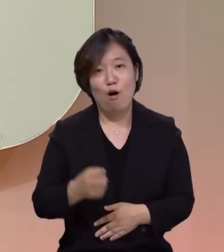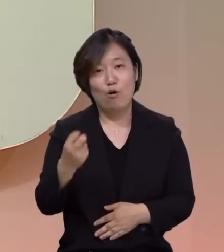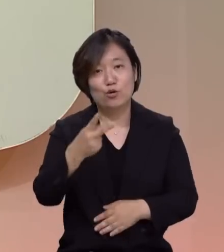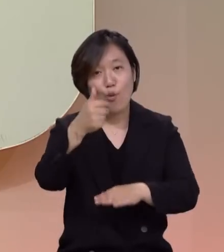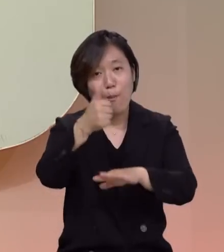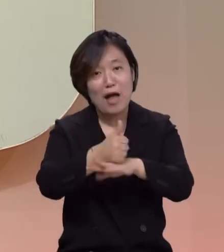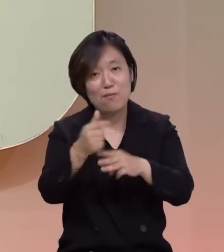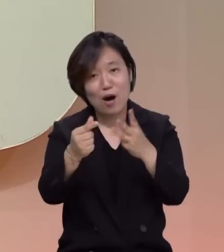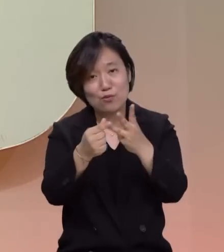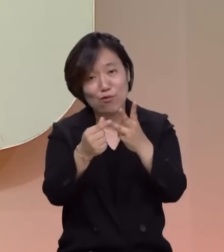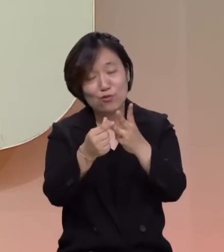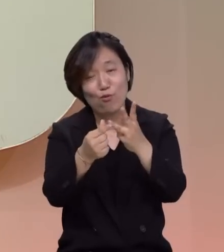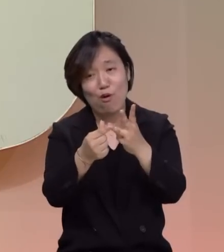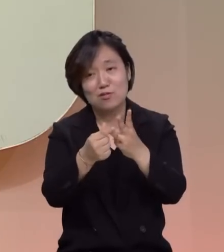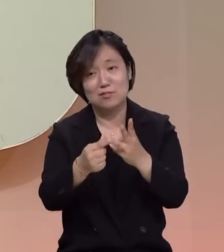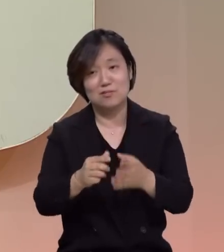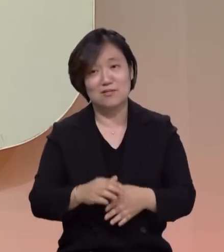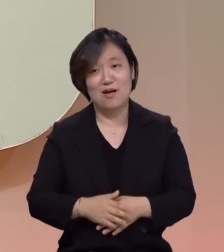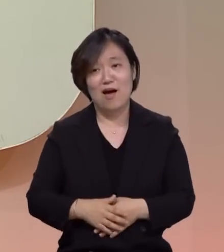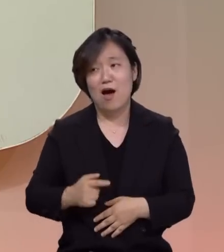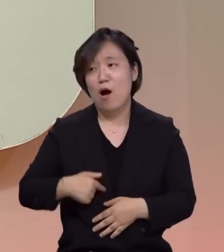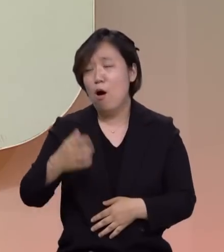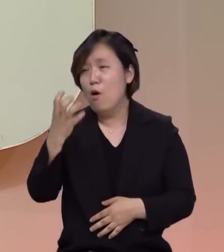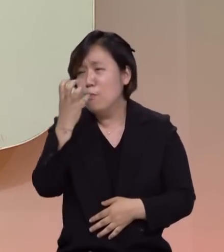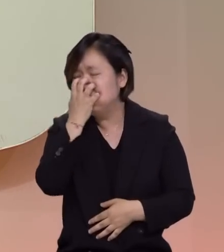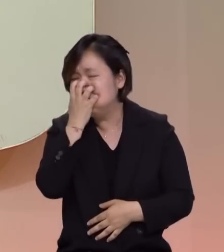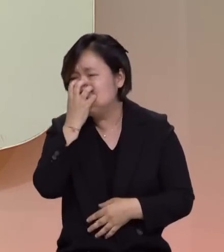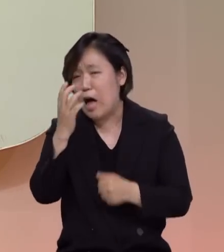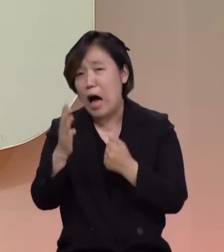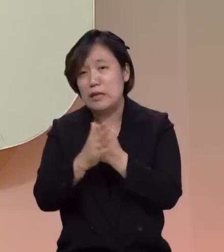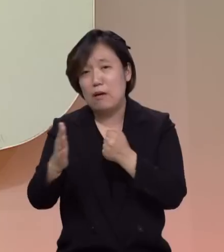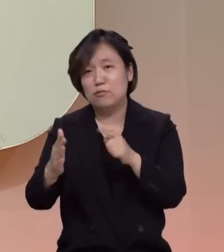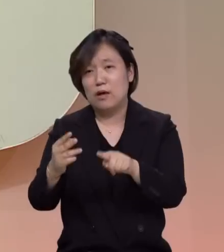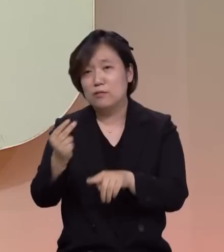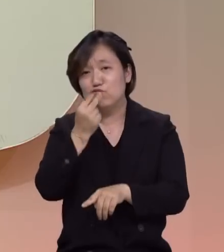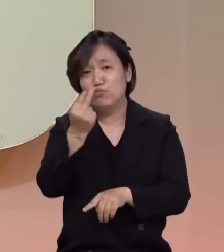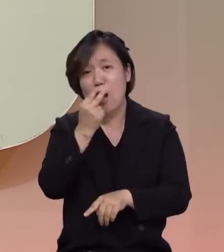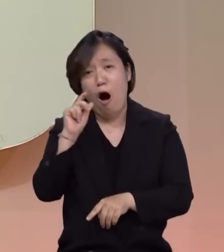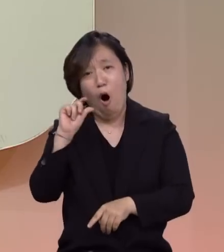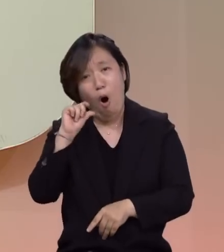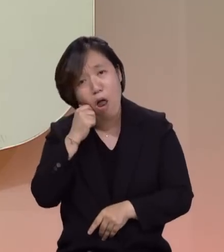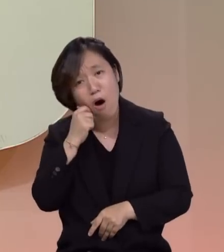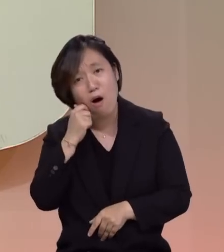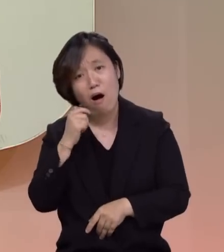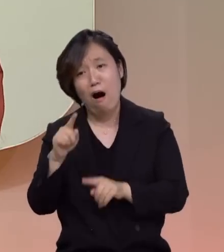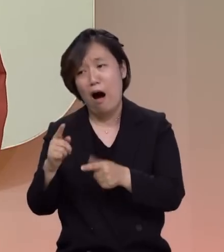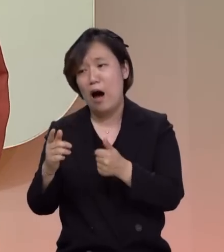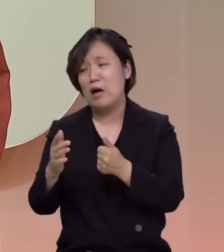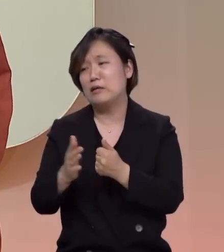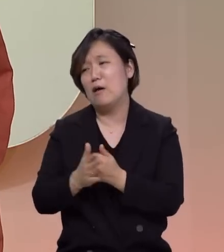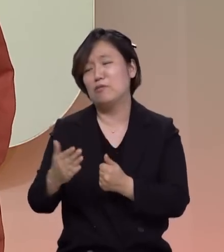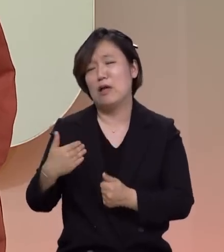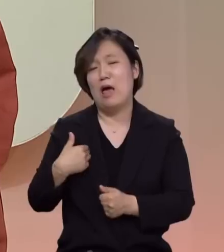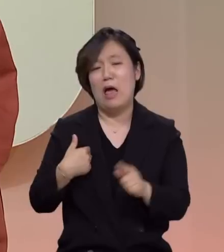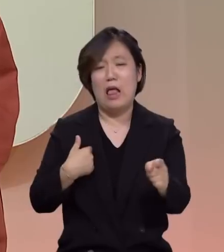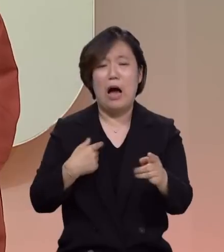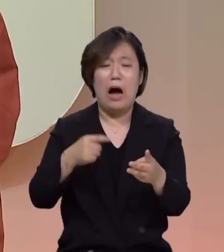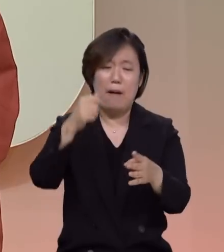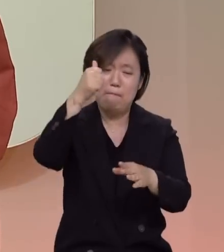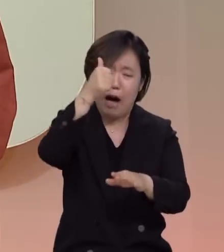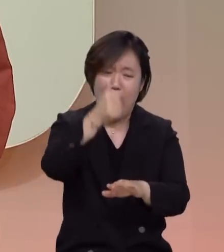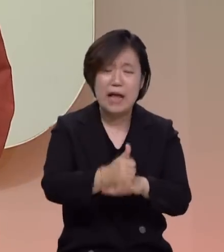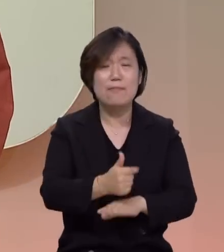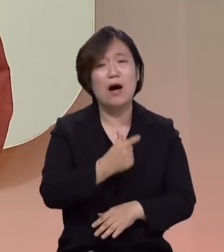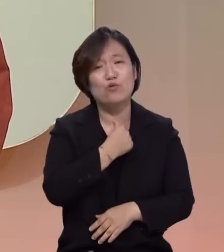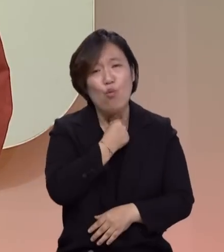술잔의 콧등에 딱 하고 붙어서 숨도 제대로 쉴 수 없는 상황이 되자 마지막 그 아까운 소원을